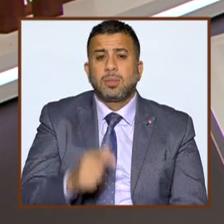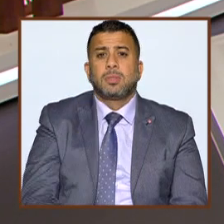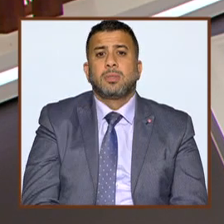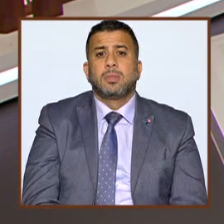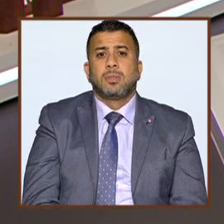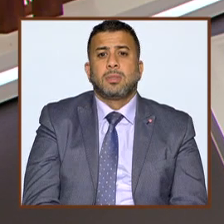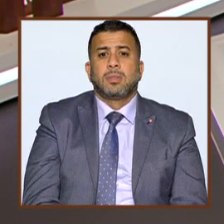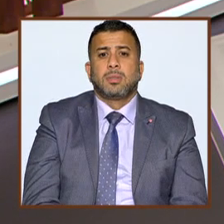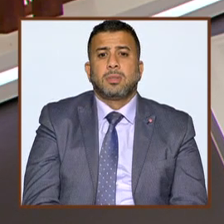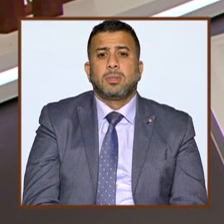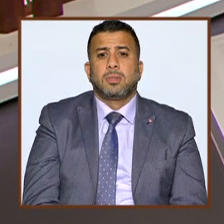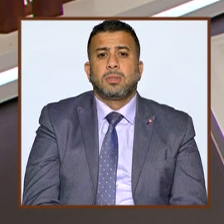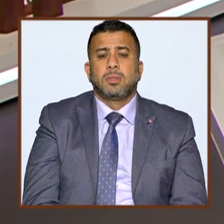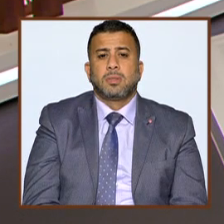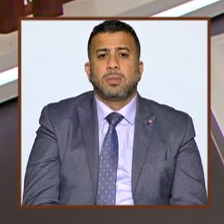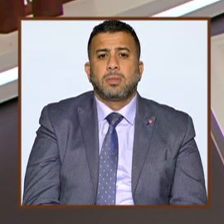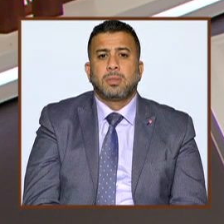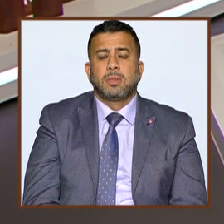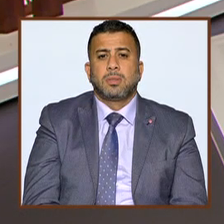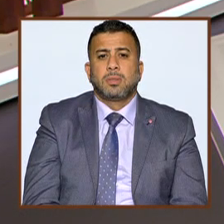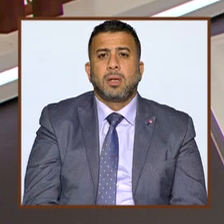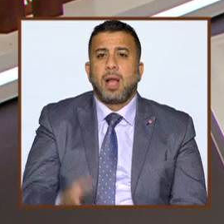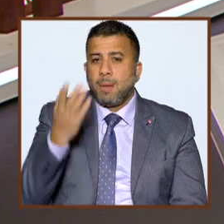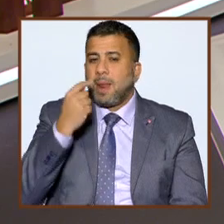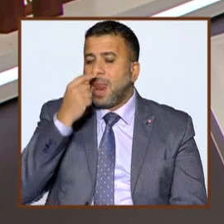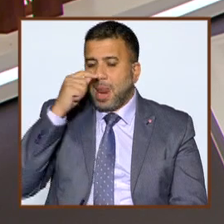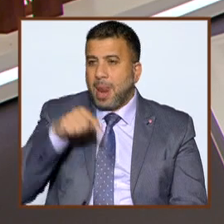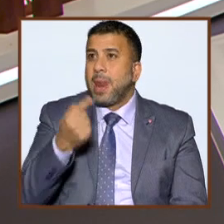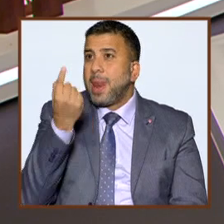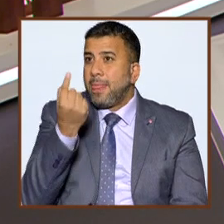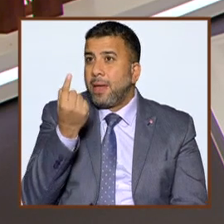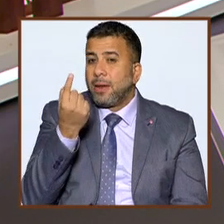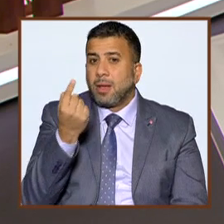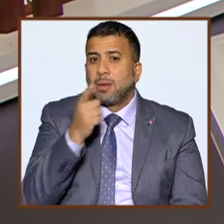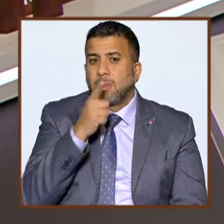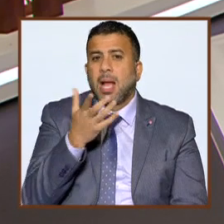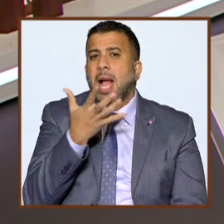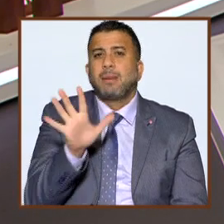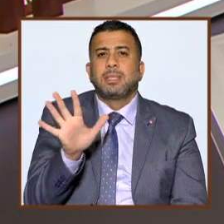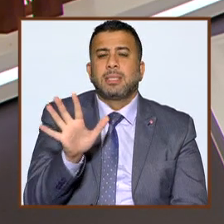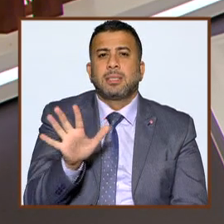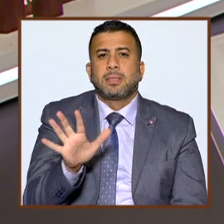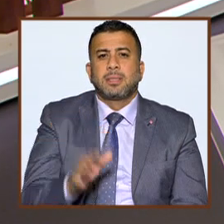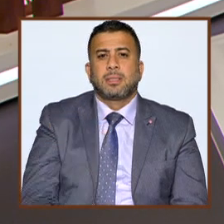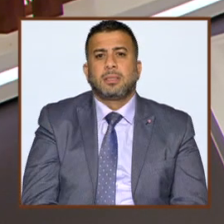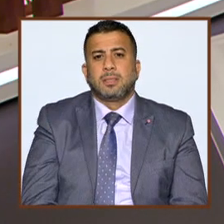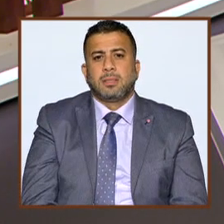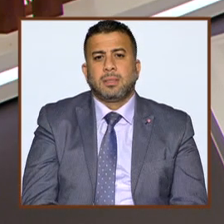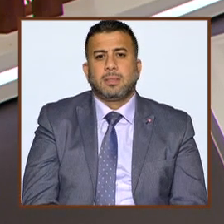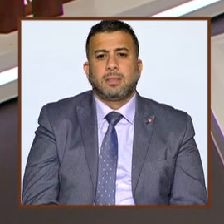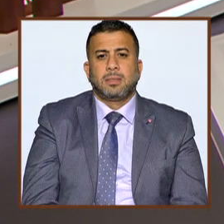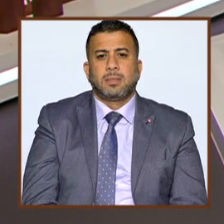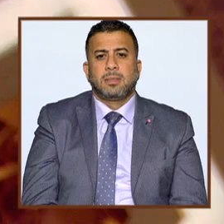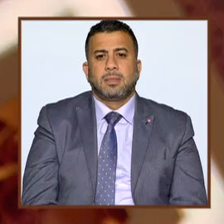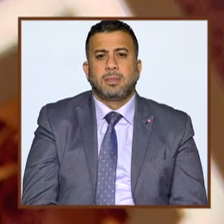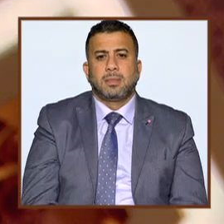ما أعطاه، يعني ما أدري هل هي ظروفه تعبانة ولا هو من عنده. هذه واحدة. كم يا أبو أخوي عبد الله؟ عبد الله